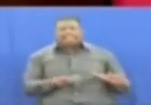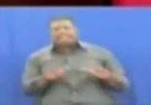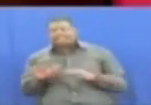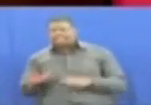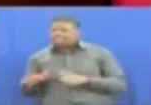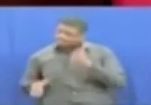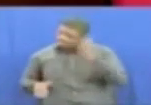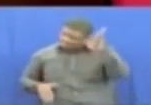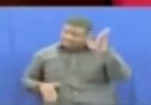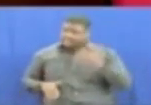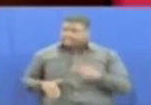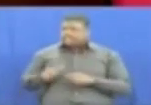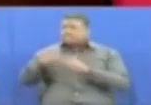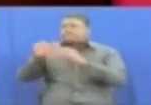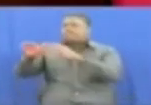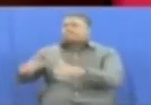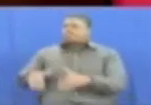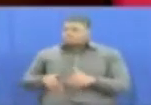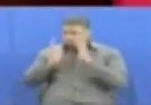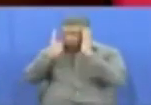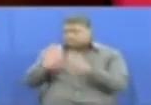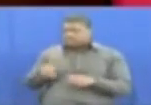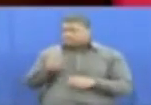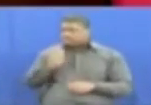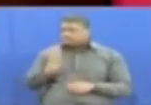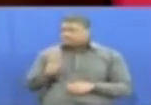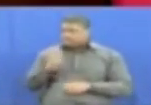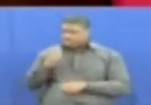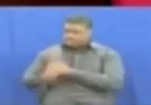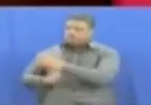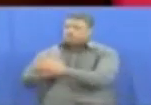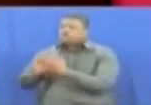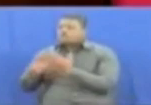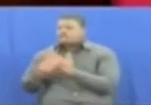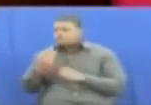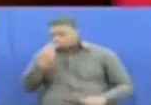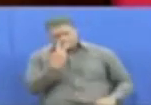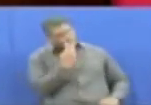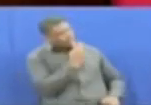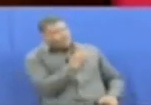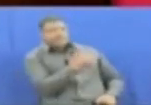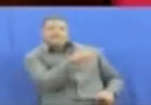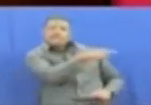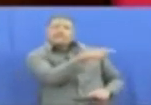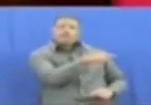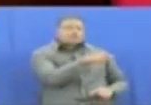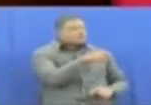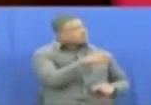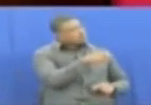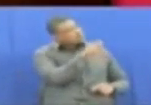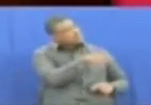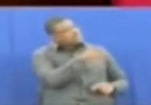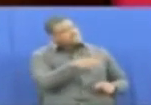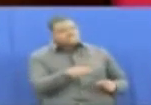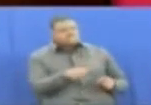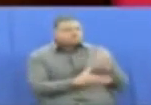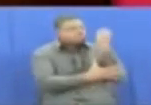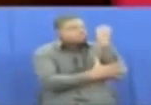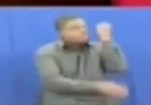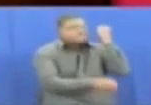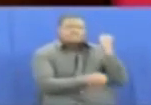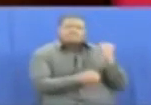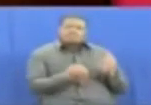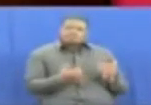Je, kama bunge Mheshimiwa Spika, tunachukua hatua gani ili kuangalia hata hawa wananchi wanyonge ambao nao pia wako kwenye maafa ya